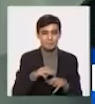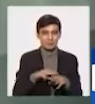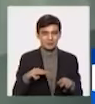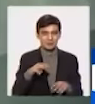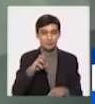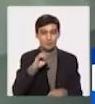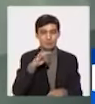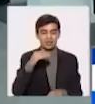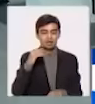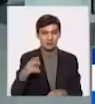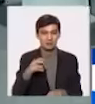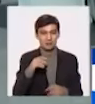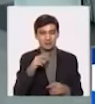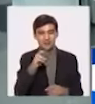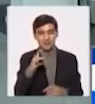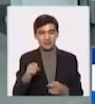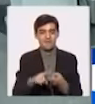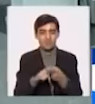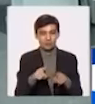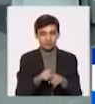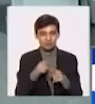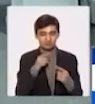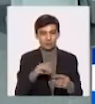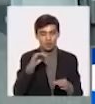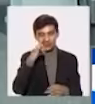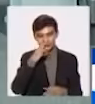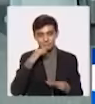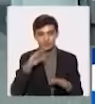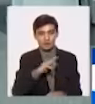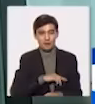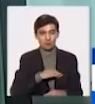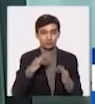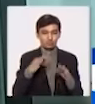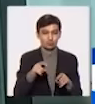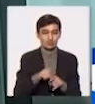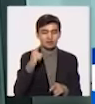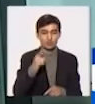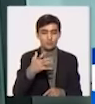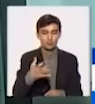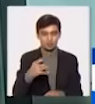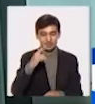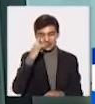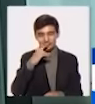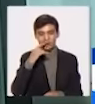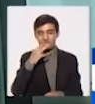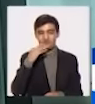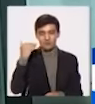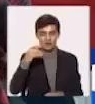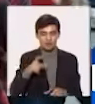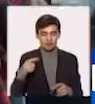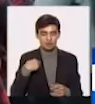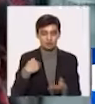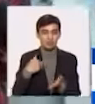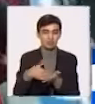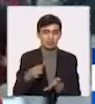Нұрымбетов коронавирустың алдын алу мақсатында Қазақстанда жұмыс істеуге рұқсат сұраған 1500 шетелдік азаматтың өтінішін қабылдамай тастадық